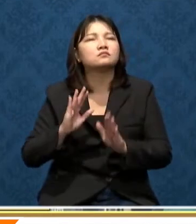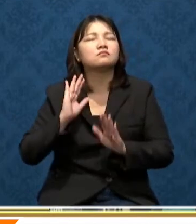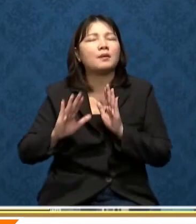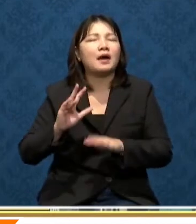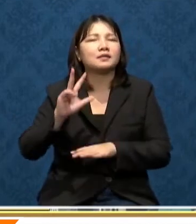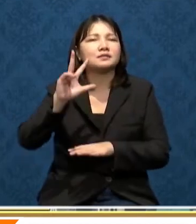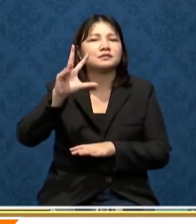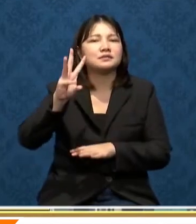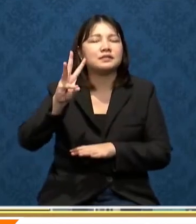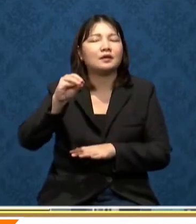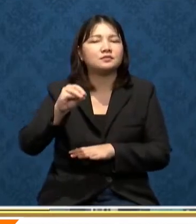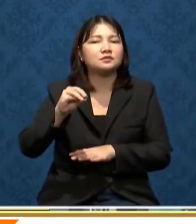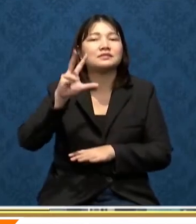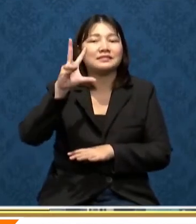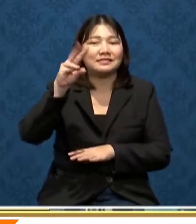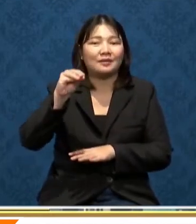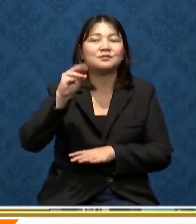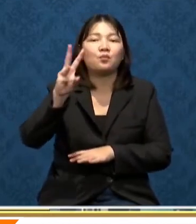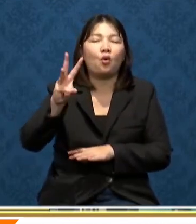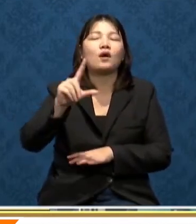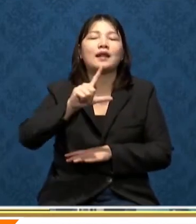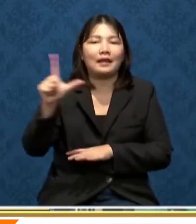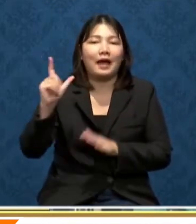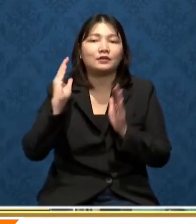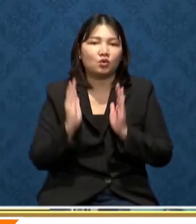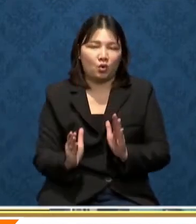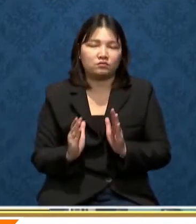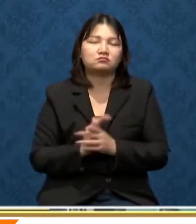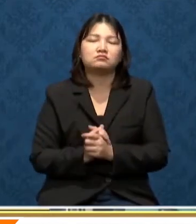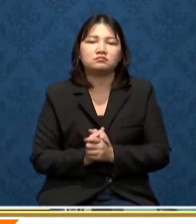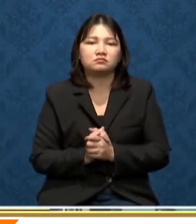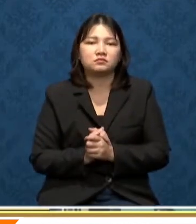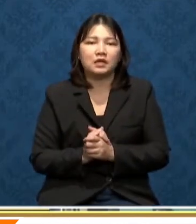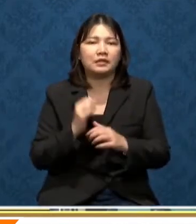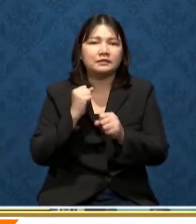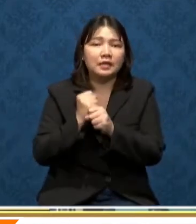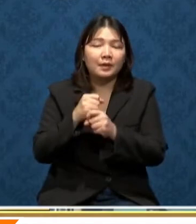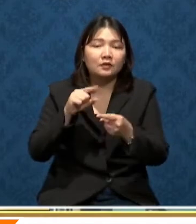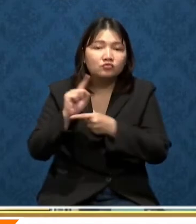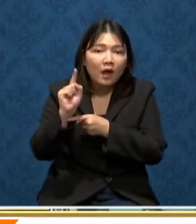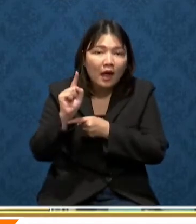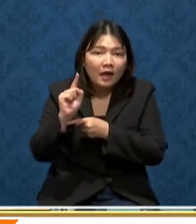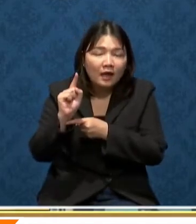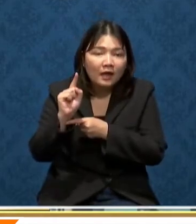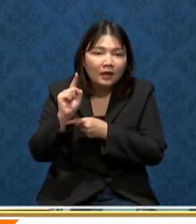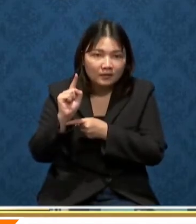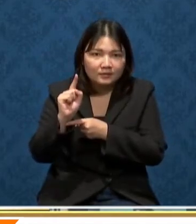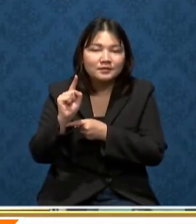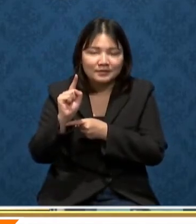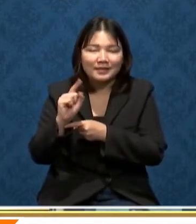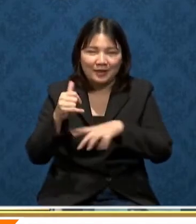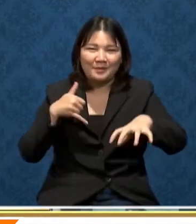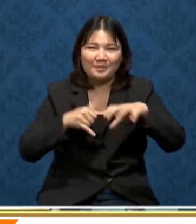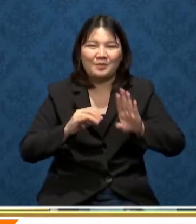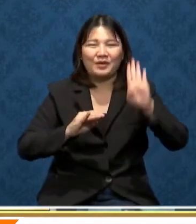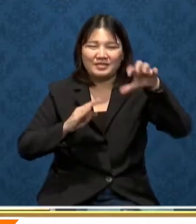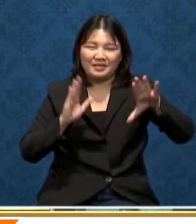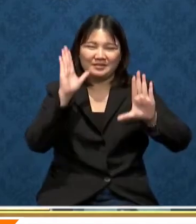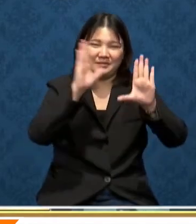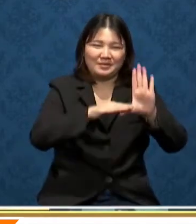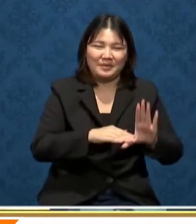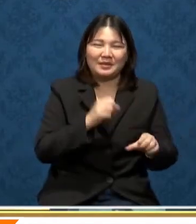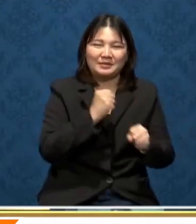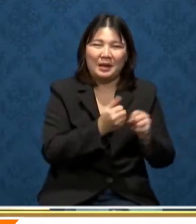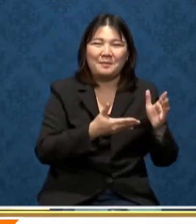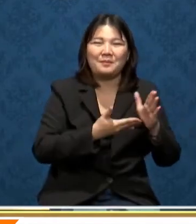ครึ่งหนึ่งหรือ 18ล้านคนทำงานโดยถูกจ้างงานในระบบแต่อีกครึ่ง